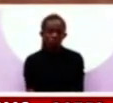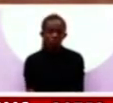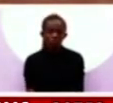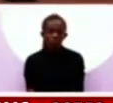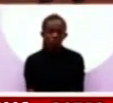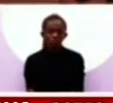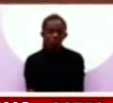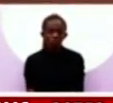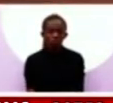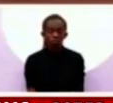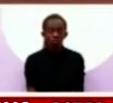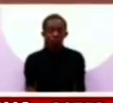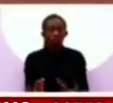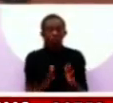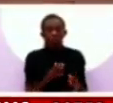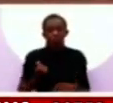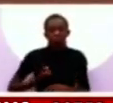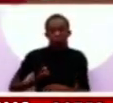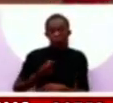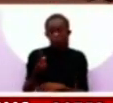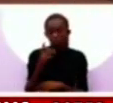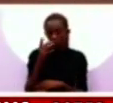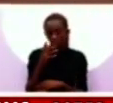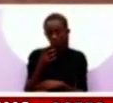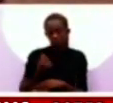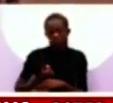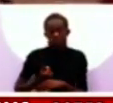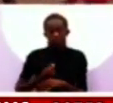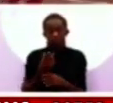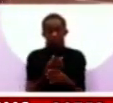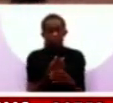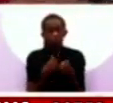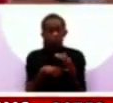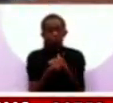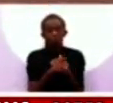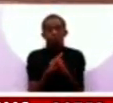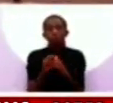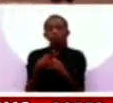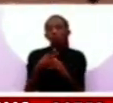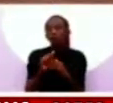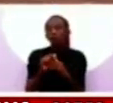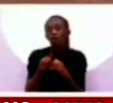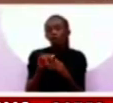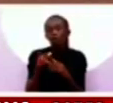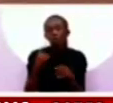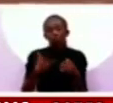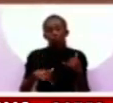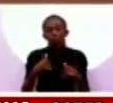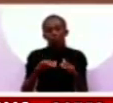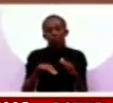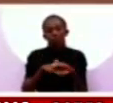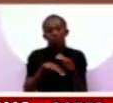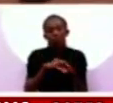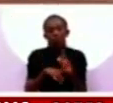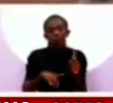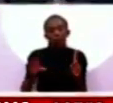wape kwa upe wa kina dada vipa abuu walif weno wa balar jinsi ya kuche soka kwa kuala bao